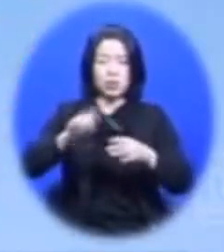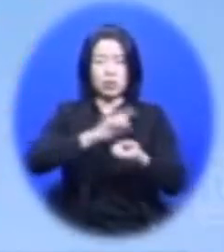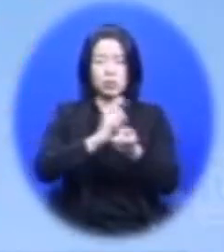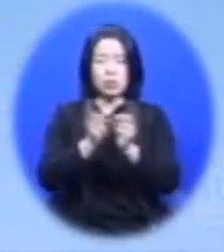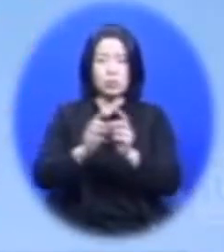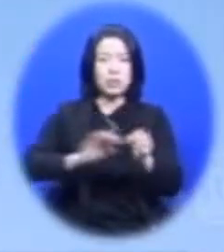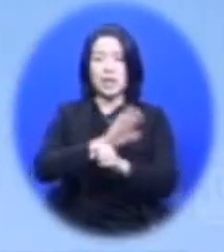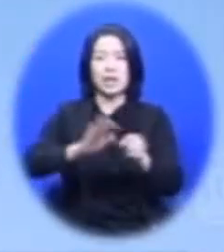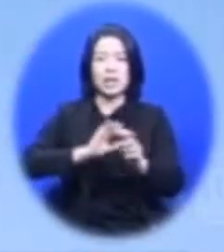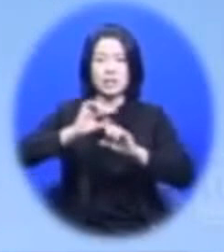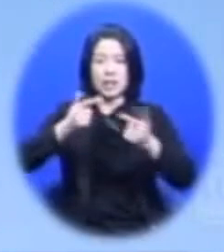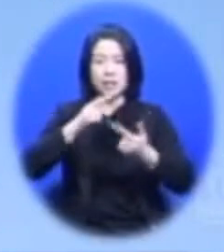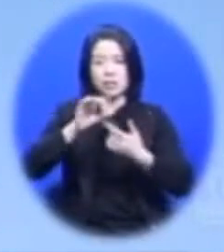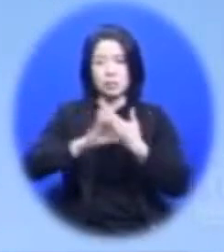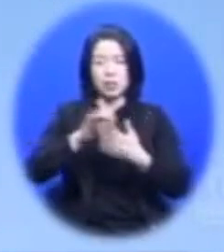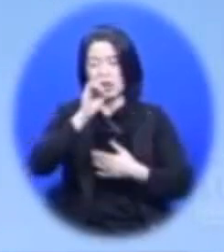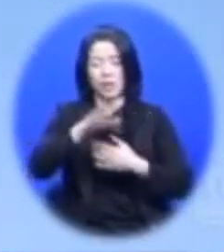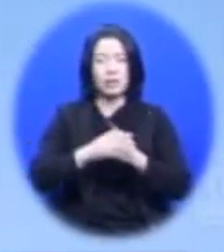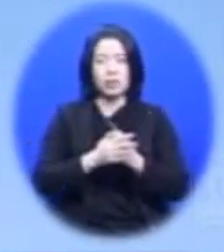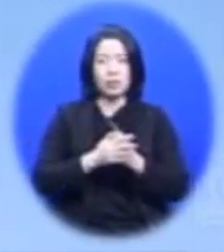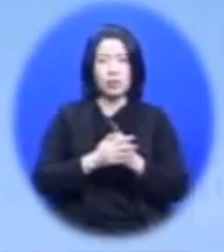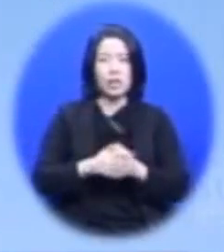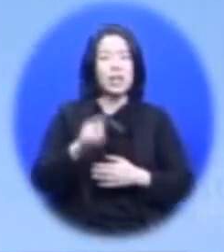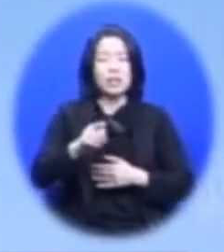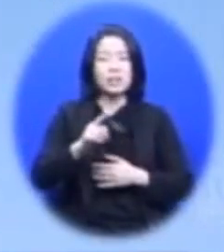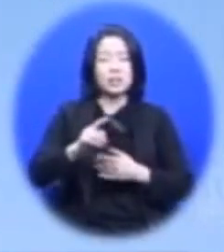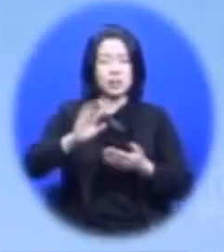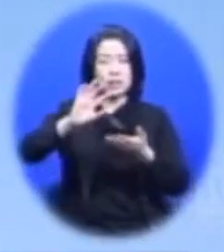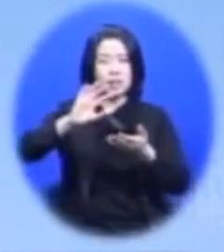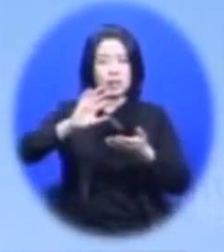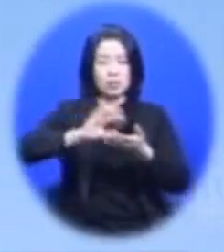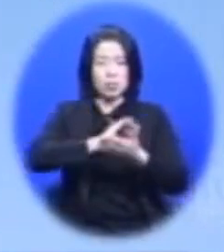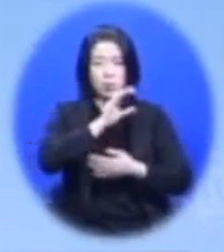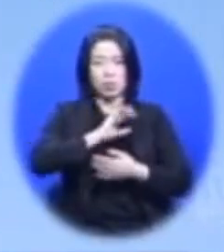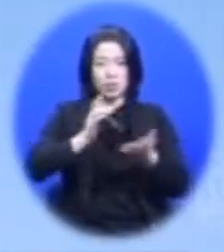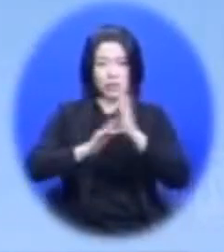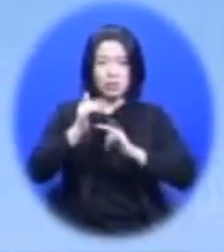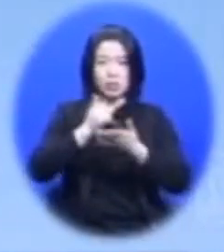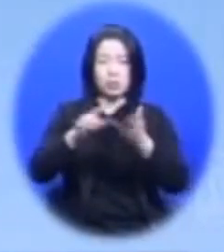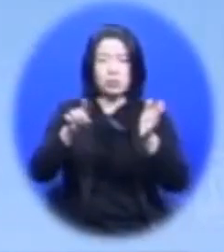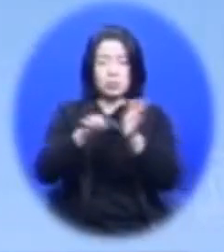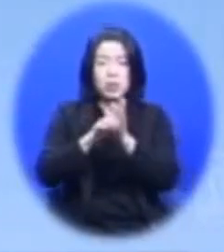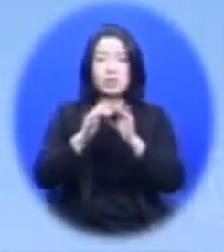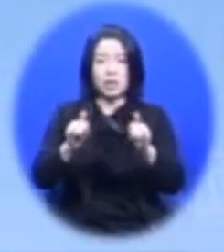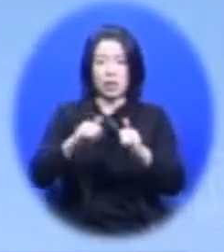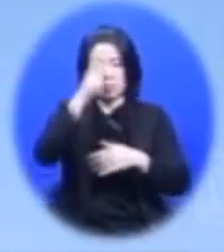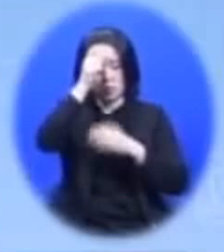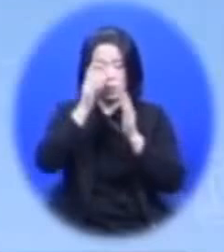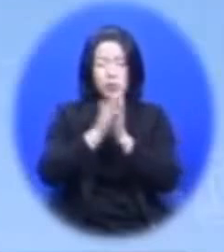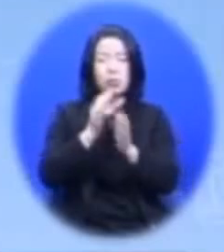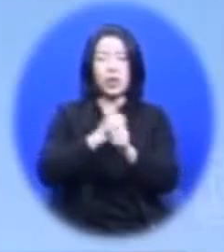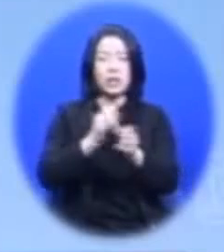않으면. 그가 크리스천이었고 그가 정말 기도하는 사람이니까 깨달은 거예요.